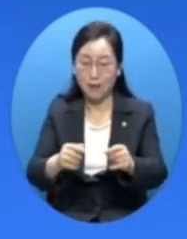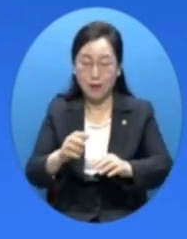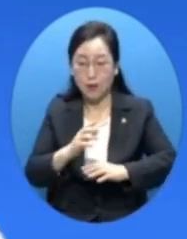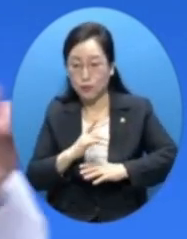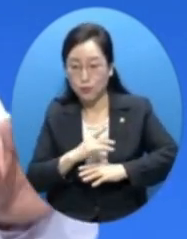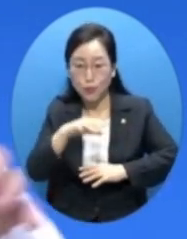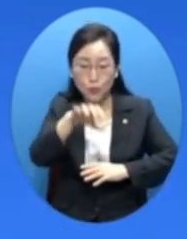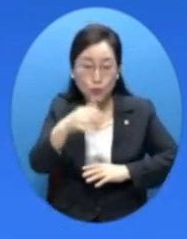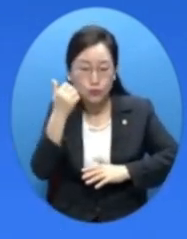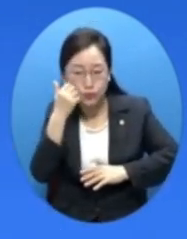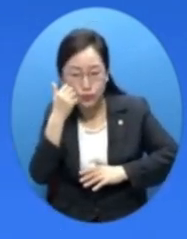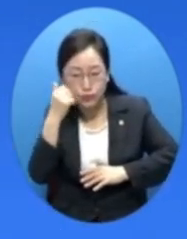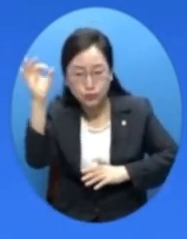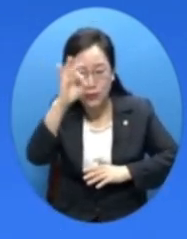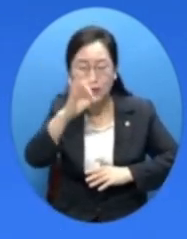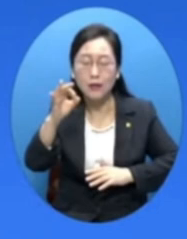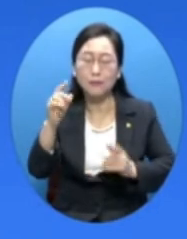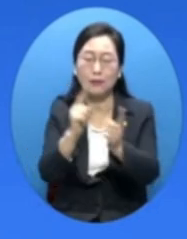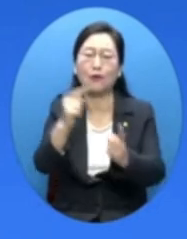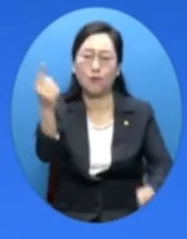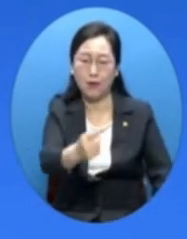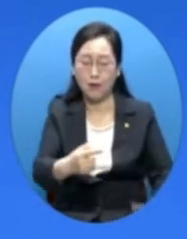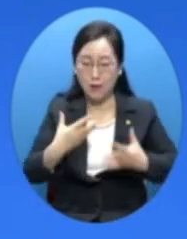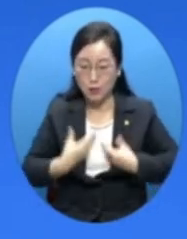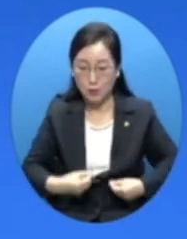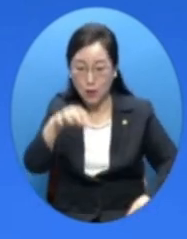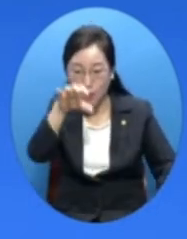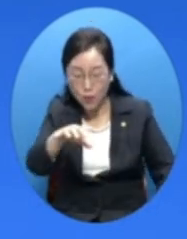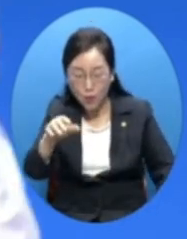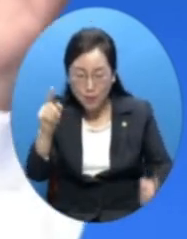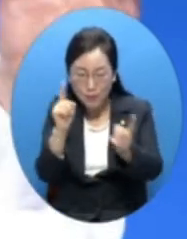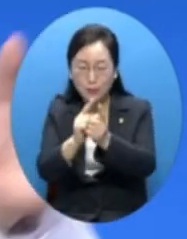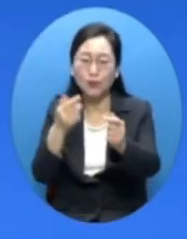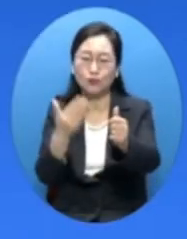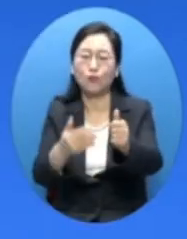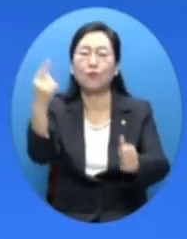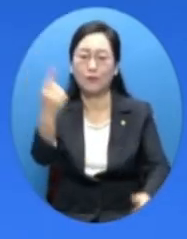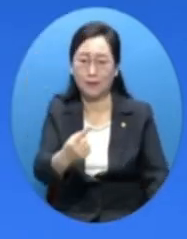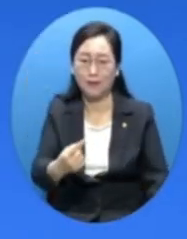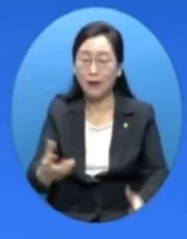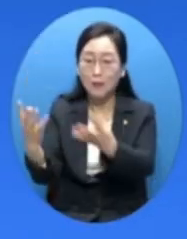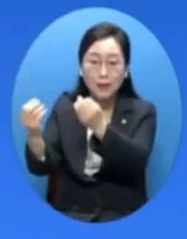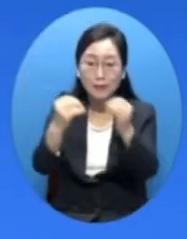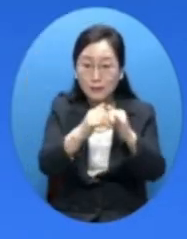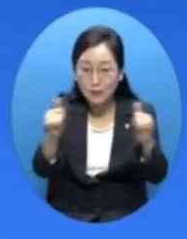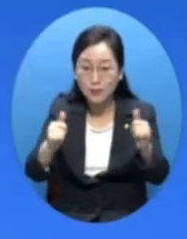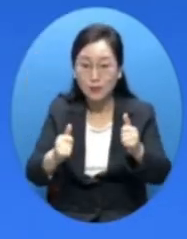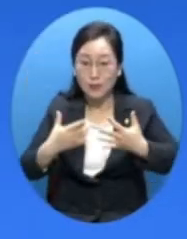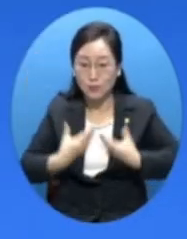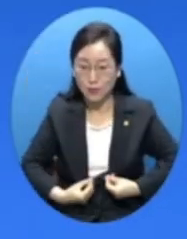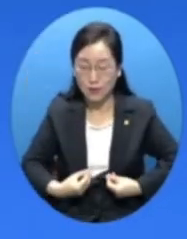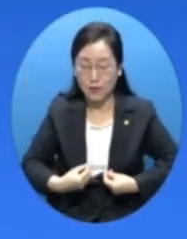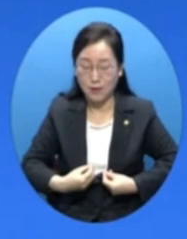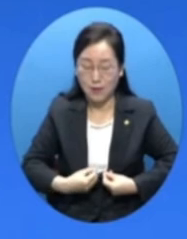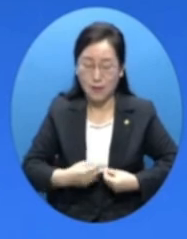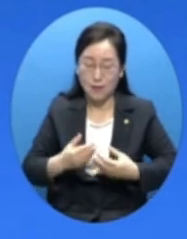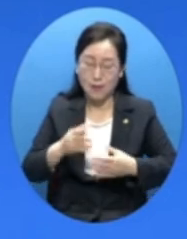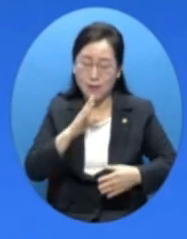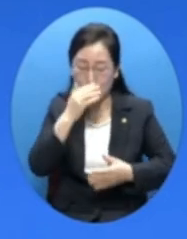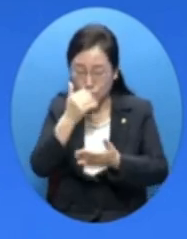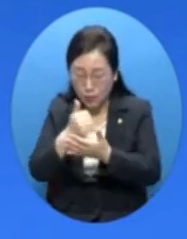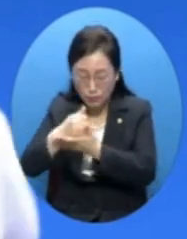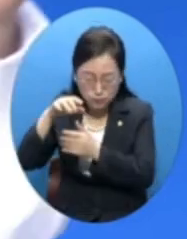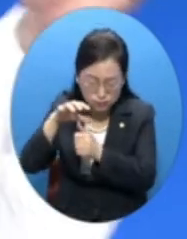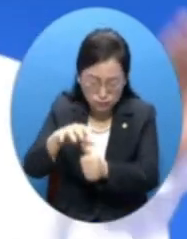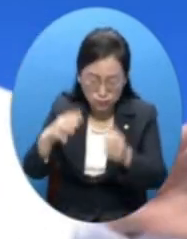있는 자들을 찾아오십니다. 절망의 처한 자들을 찾아오시는 것입니다. 이상 수많은 사람들이 죄와 절망에 갇혀서 고통의 삶을 살아가고